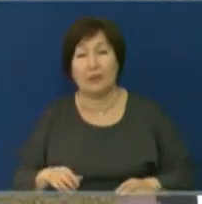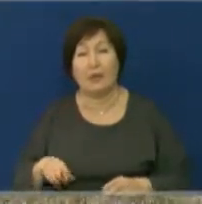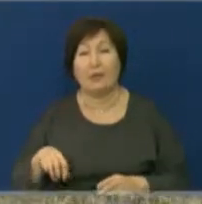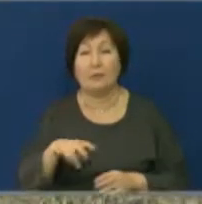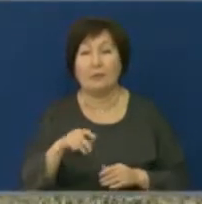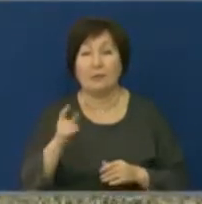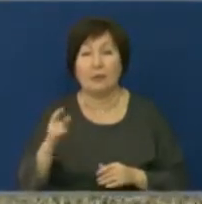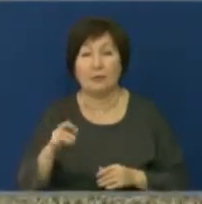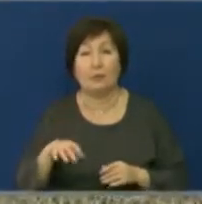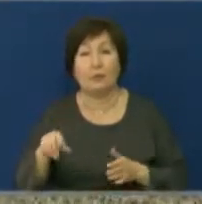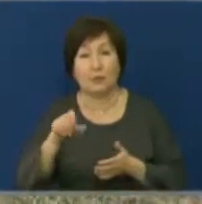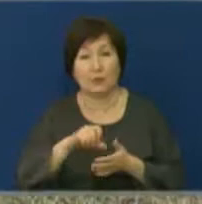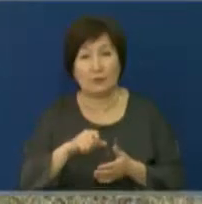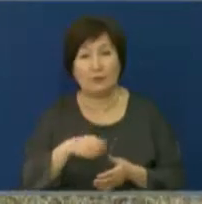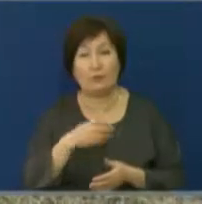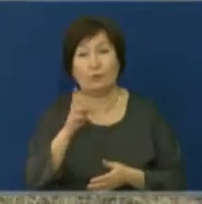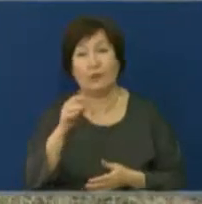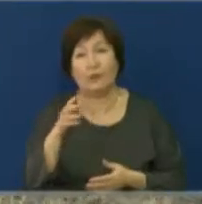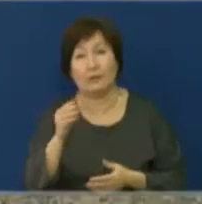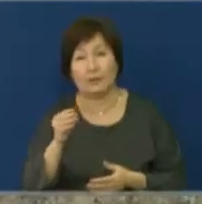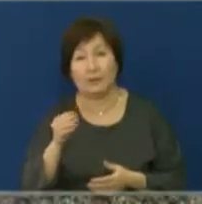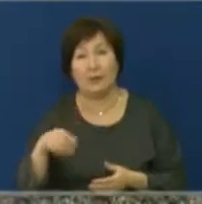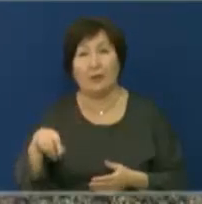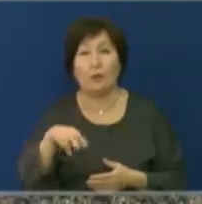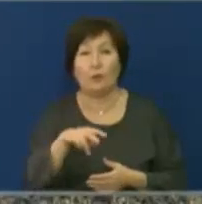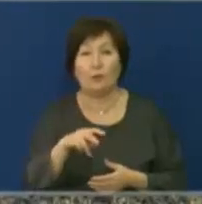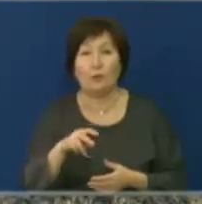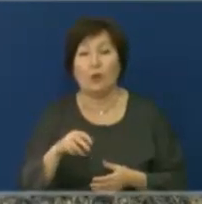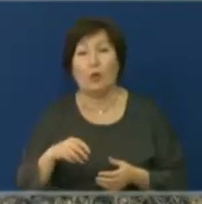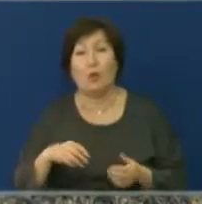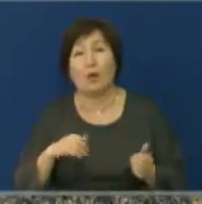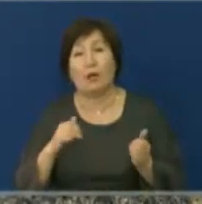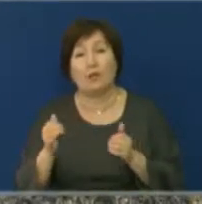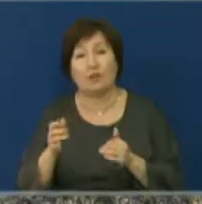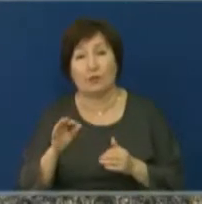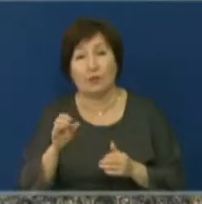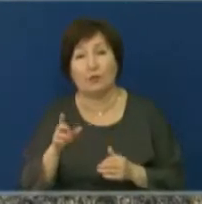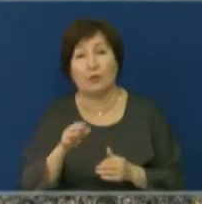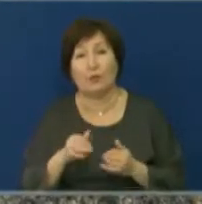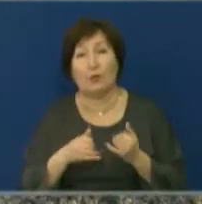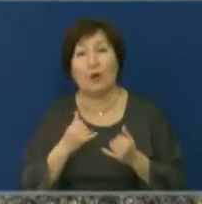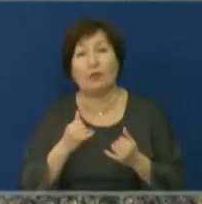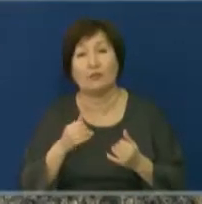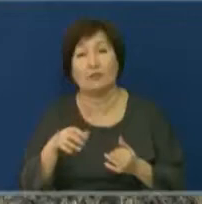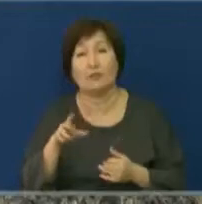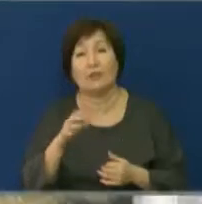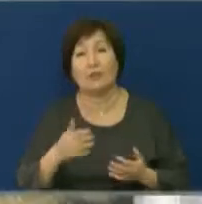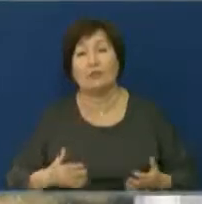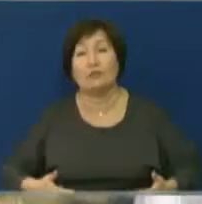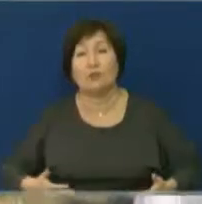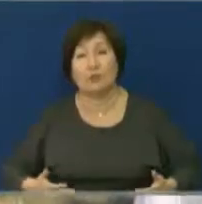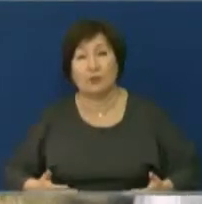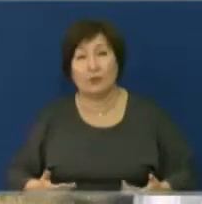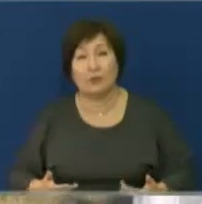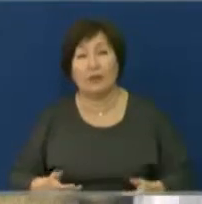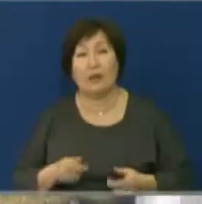байге. Неудивительно, что многие народы почитали лошадь как священное животное. Лошади как символ – один из самых распространенных